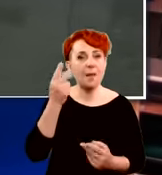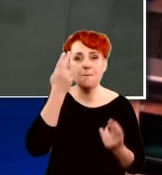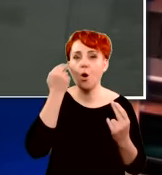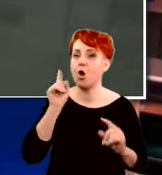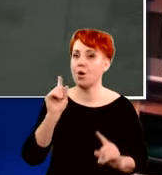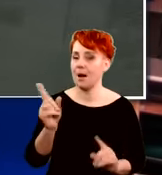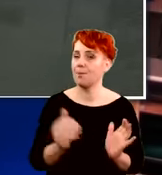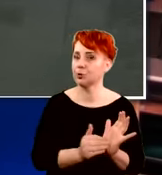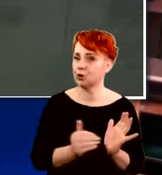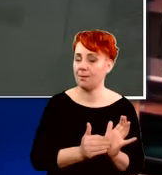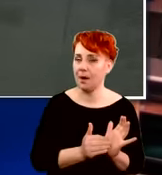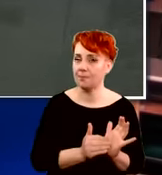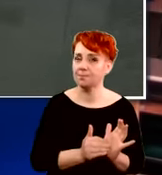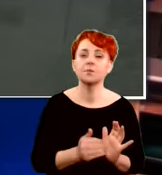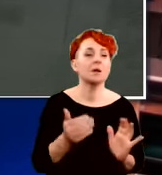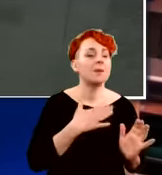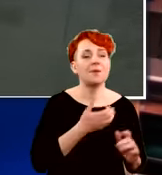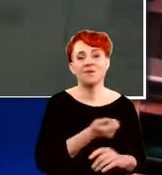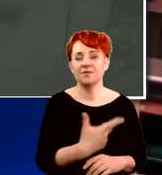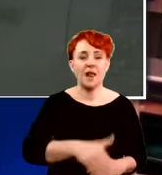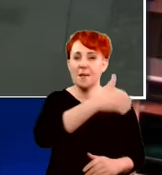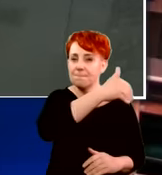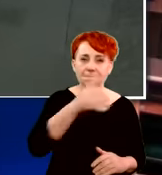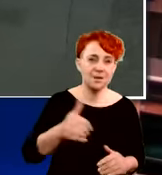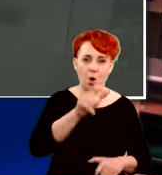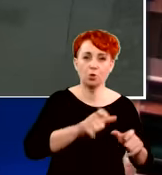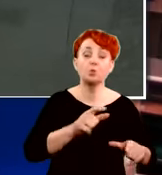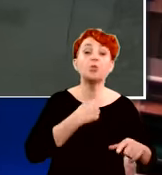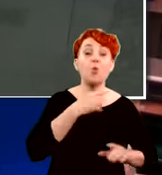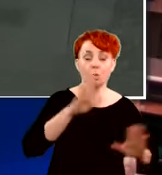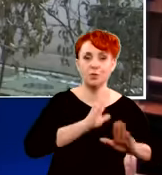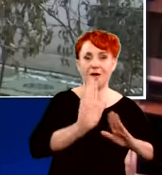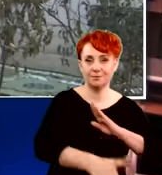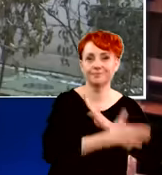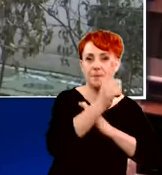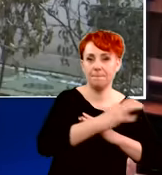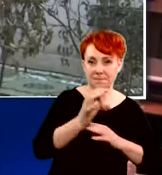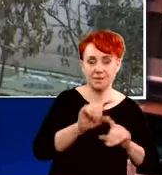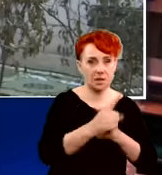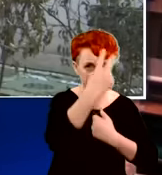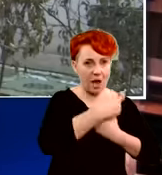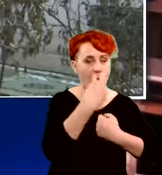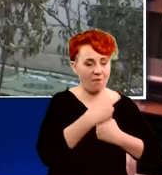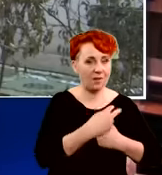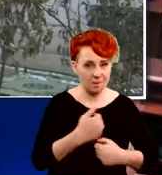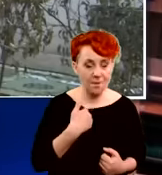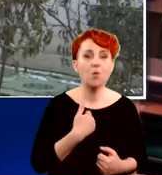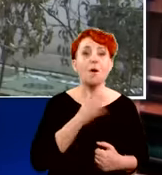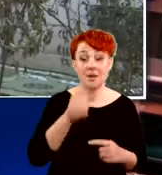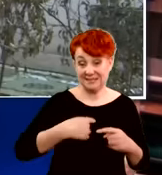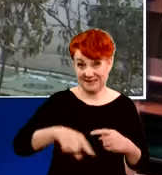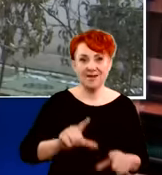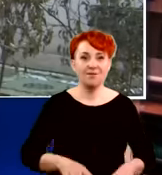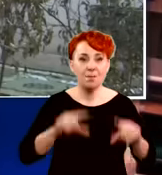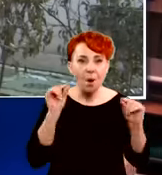Polsce mamy wiele milionów wyborców Prawa i Sprawiedliwości, mamy wiele milionów Polaków, którzy nam niejednokrotnie zaufali i będą wybory także w naszym państwie.